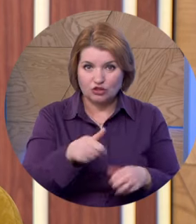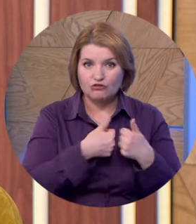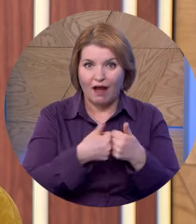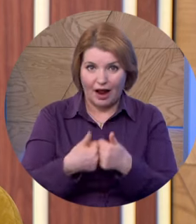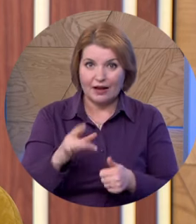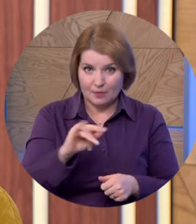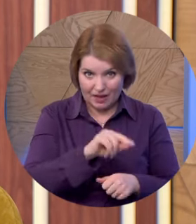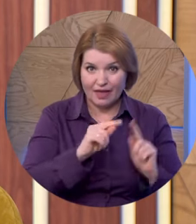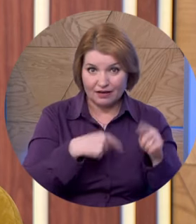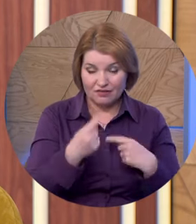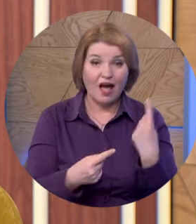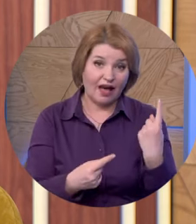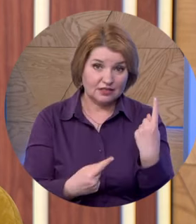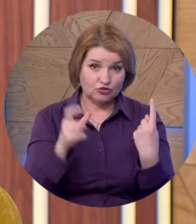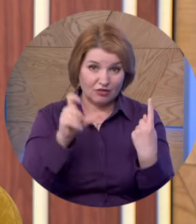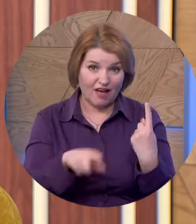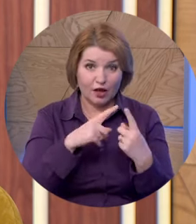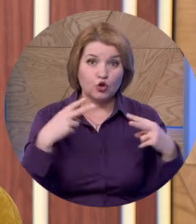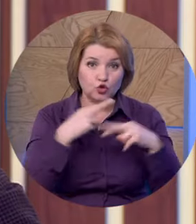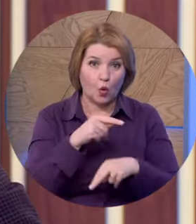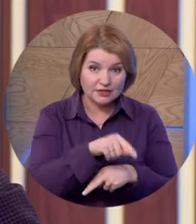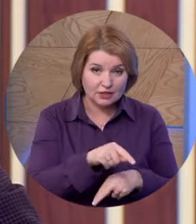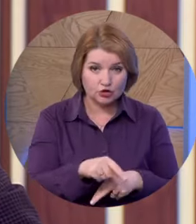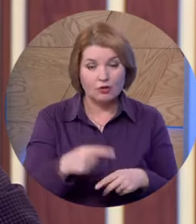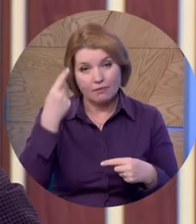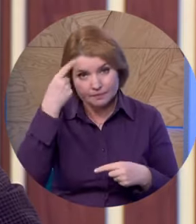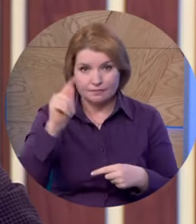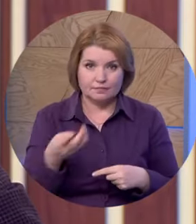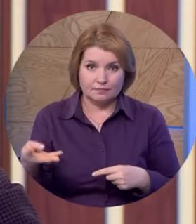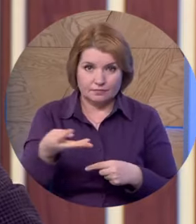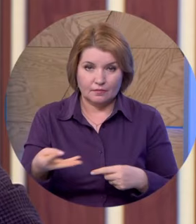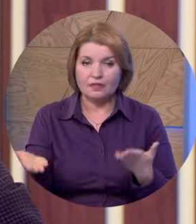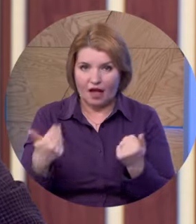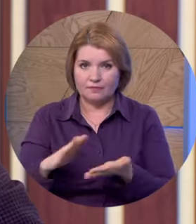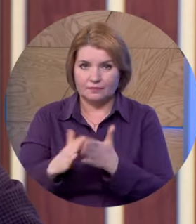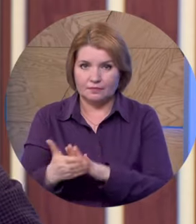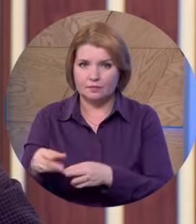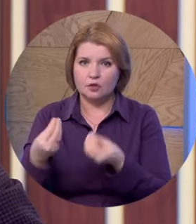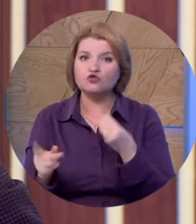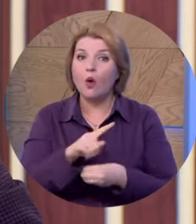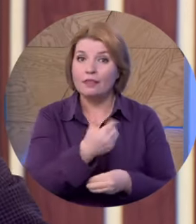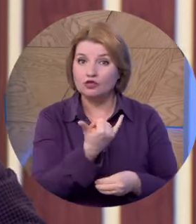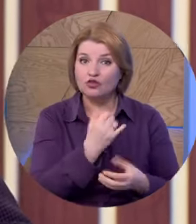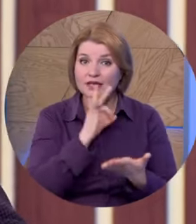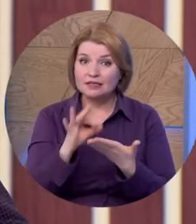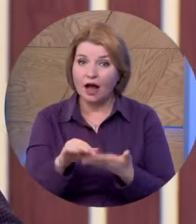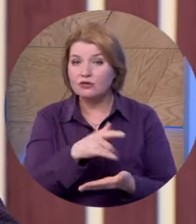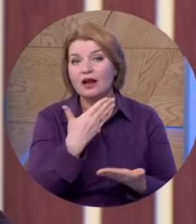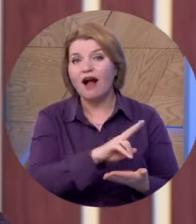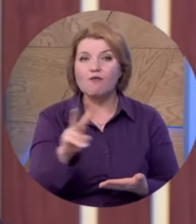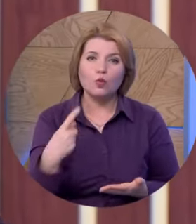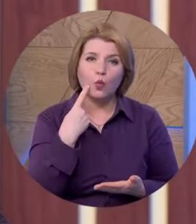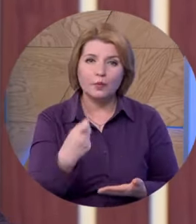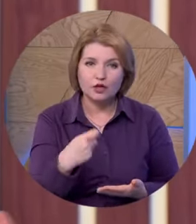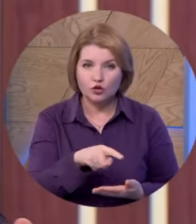Коллектив 5 человек, одна токсичная. Так. Придумайте, что придет сейчас коллега и давайте будем играть в игру, что она сейчас скажет, или кого она упрекнет, или на что